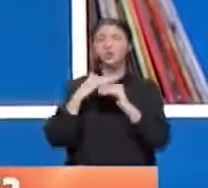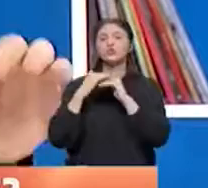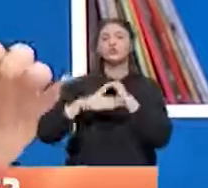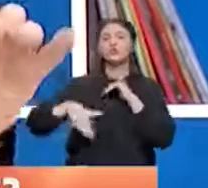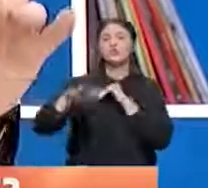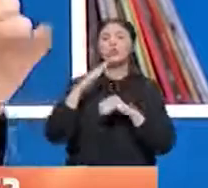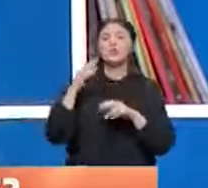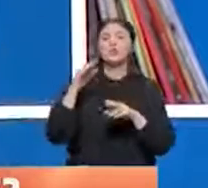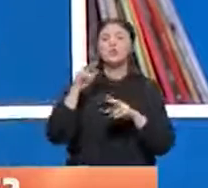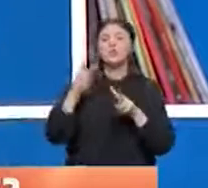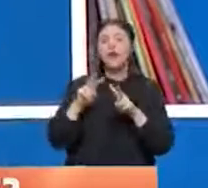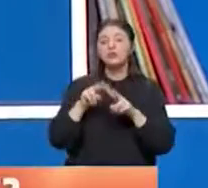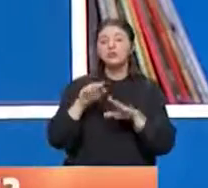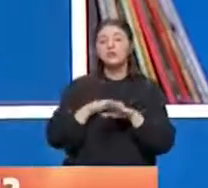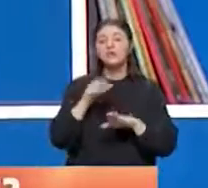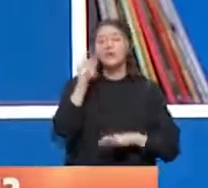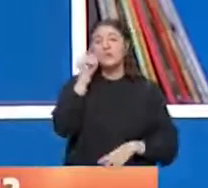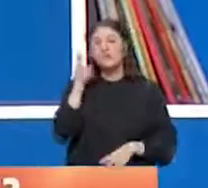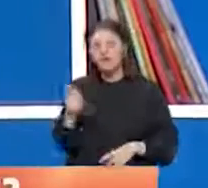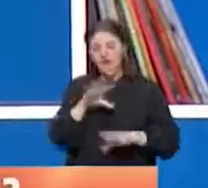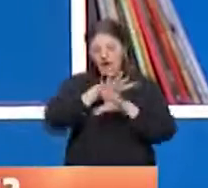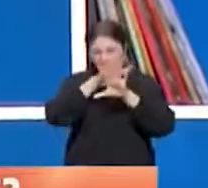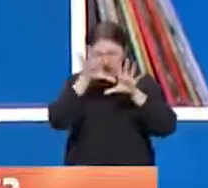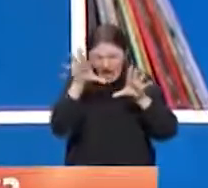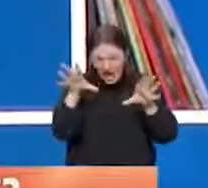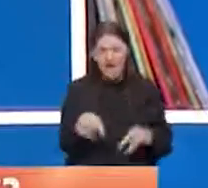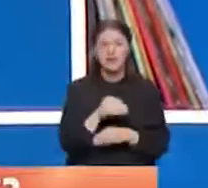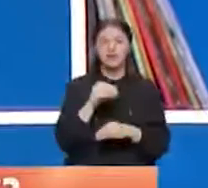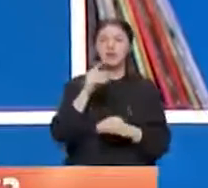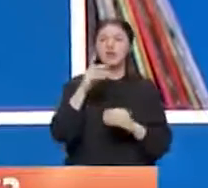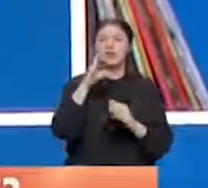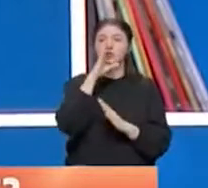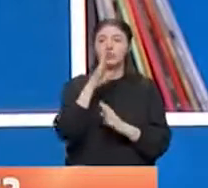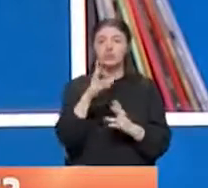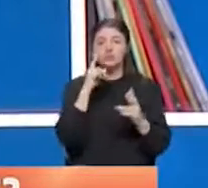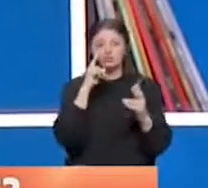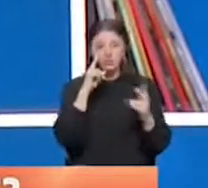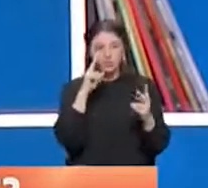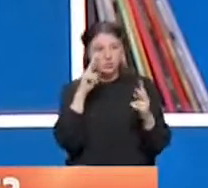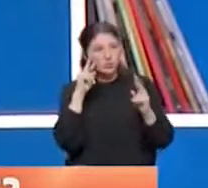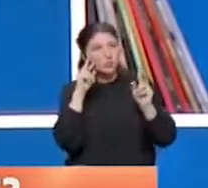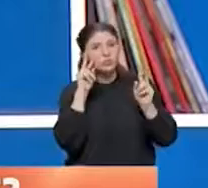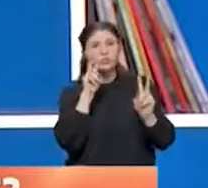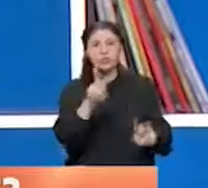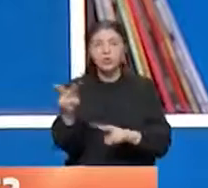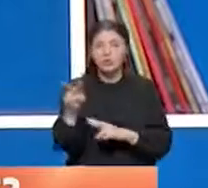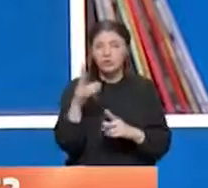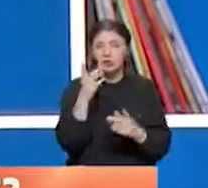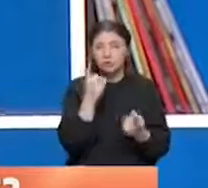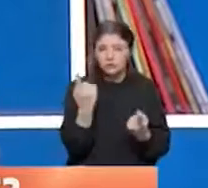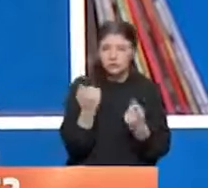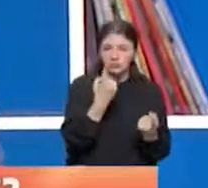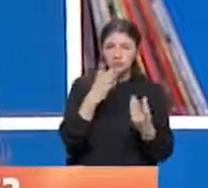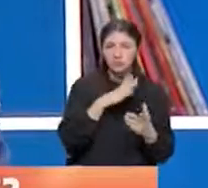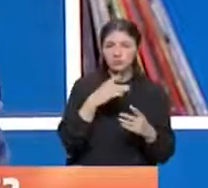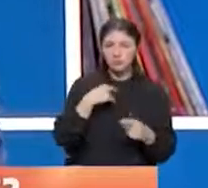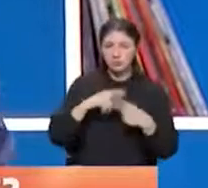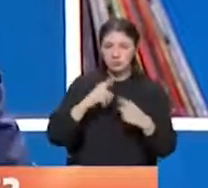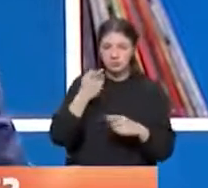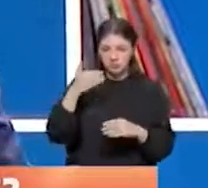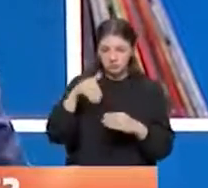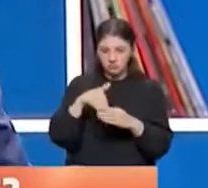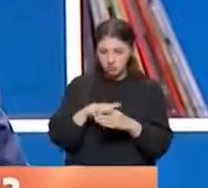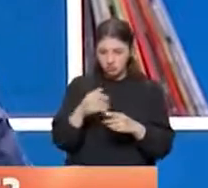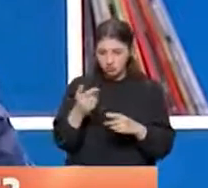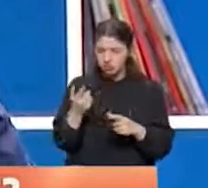Kamuoyunda Mansur Bey'in her kesimde ciddi karşılığı olduğunu gördük. Şimdi ben bunu bir siyasi partinin